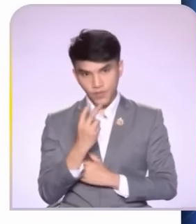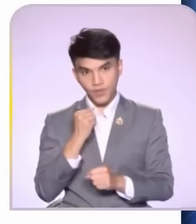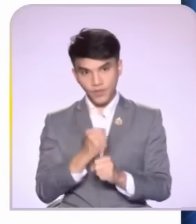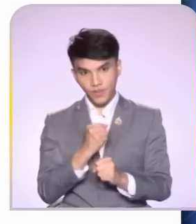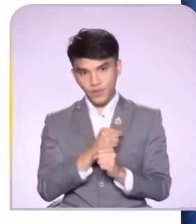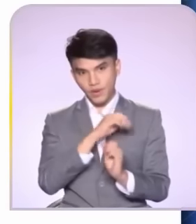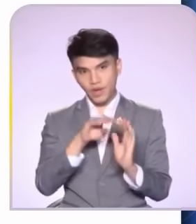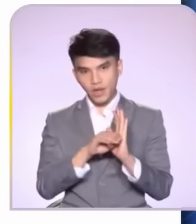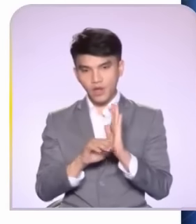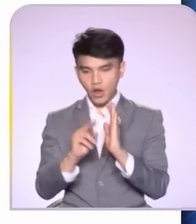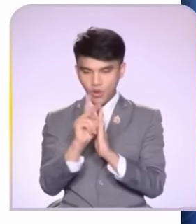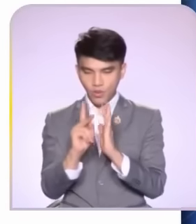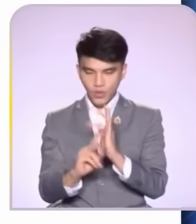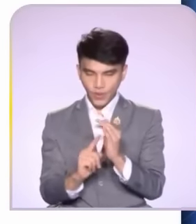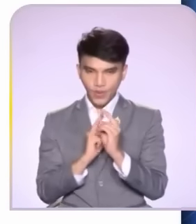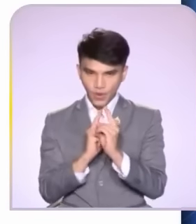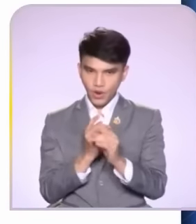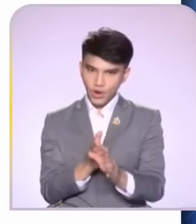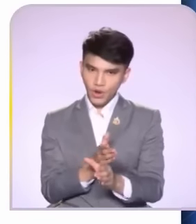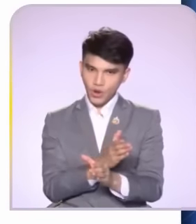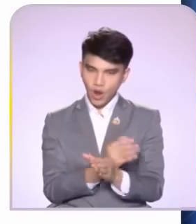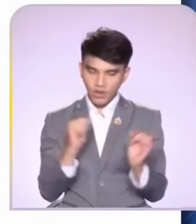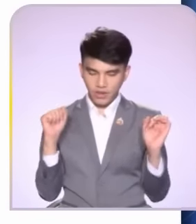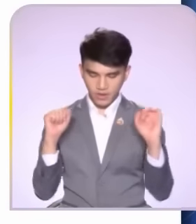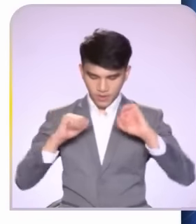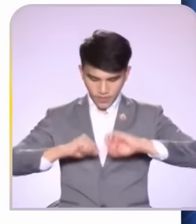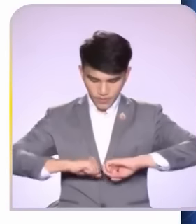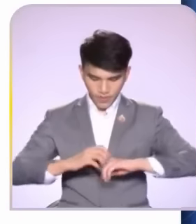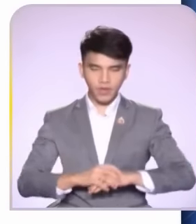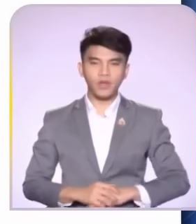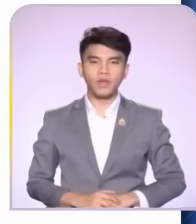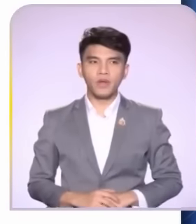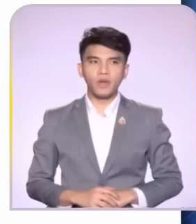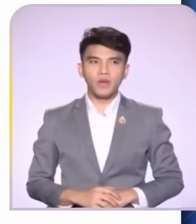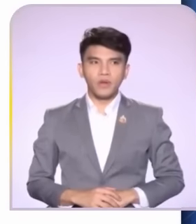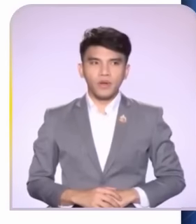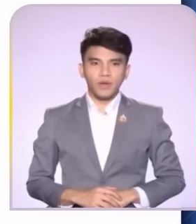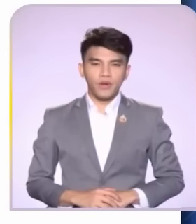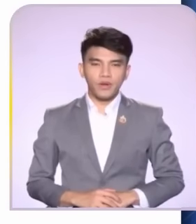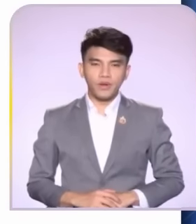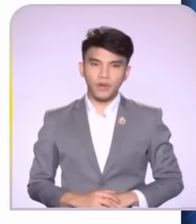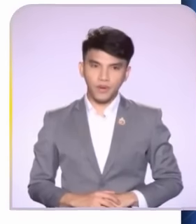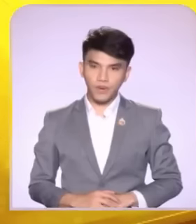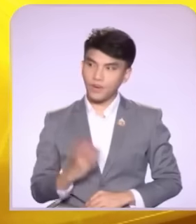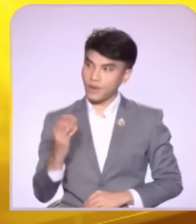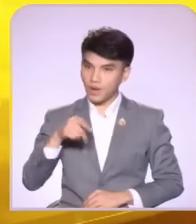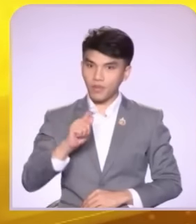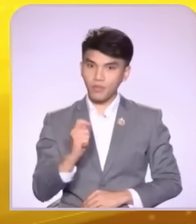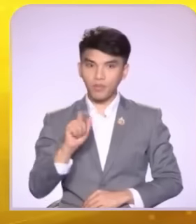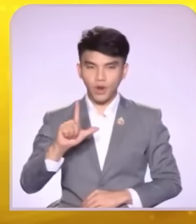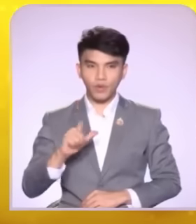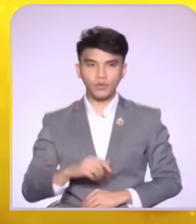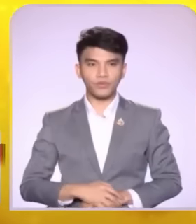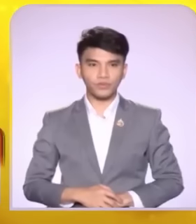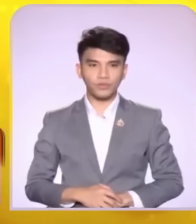ผ่านกระบวนการยุติธรรมก่อนที่จะด่วนตัดสินกันครับนี่คือบอสพอล ค่ะ นะคุ